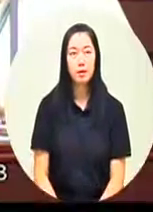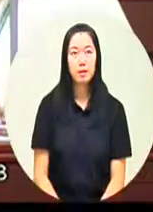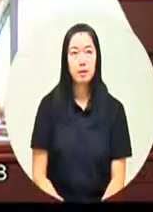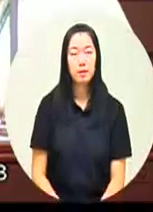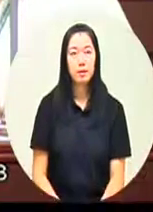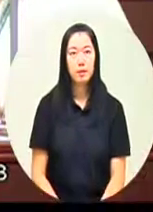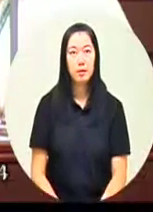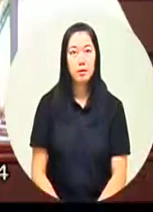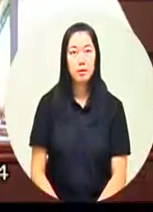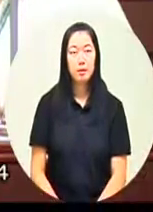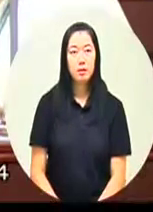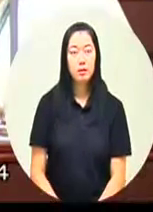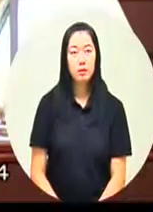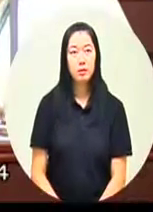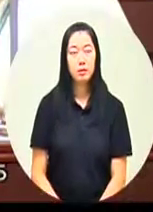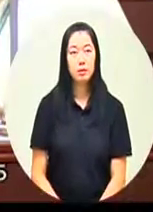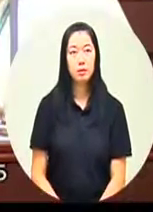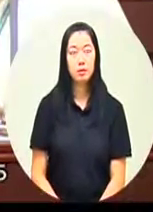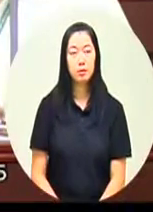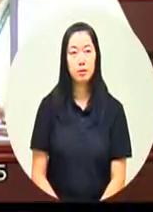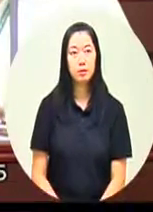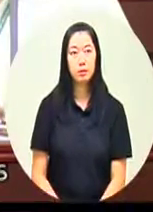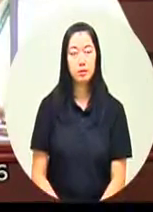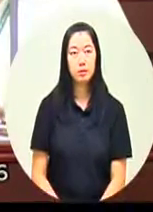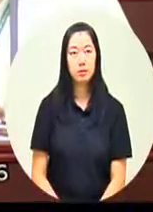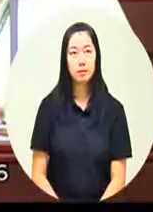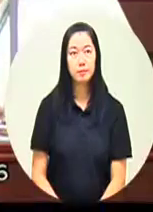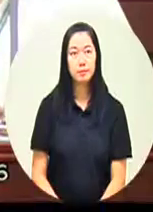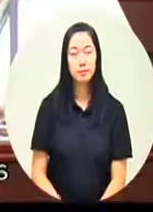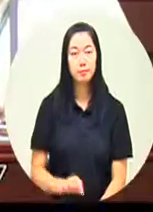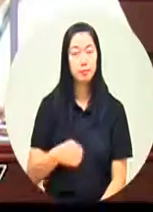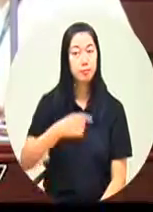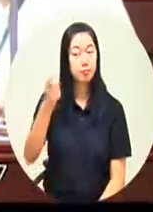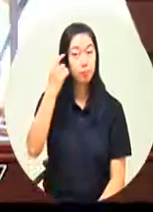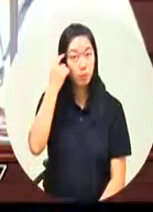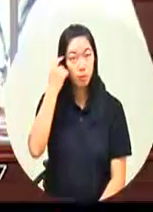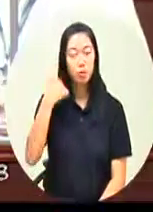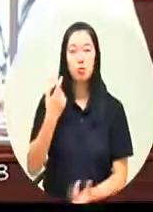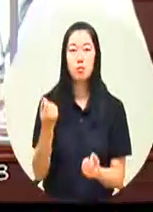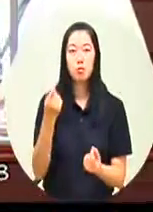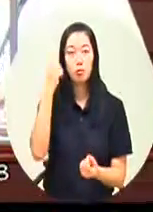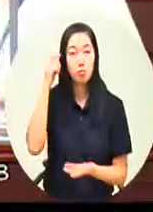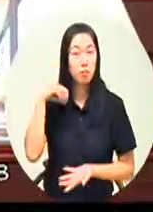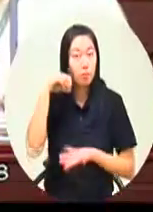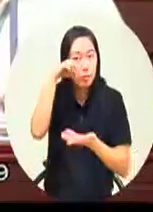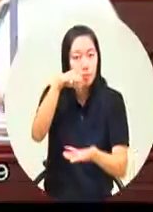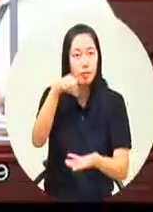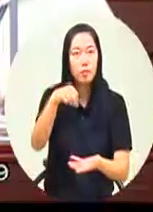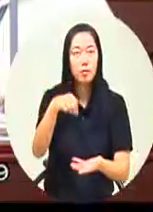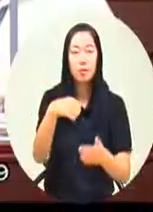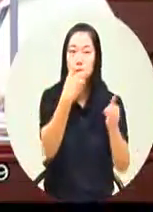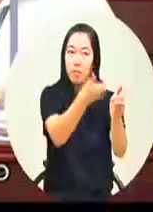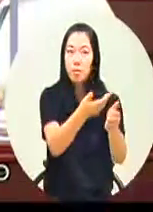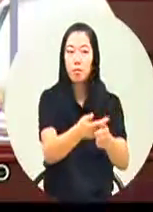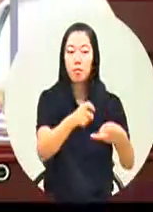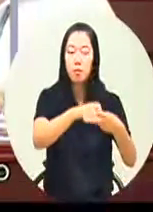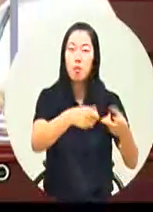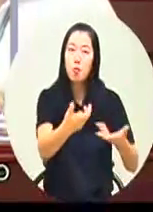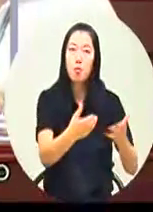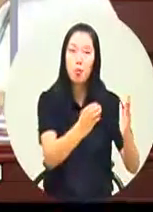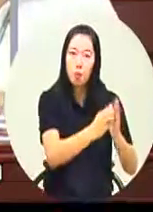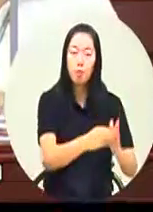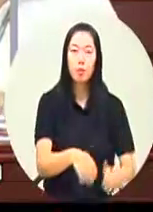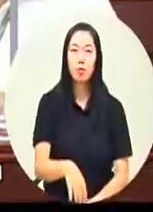讲，我们也把这样的一个看法也提供给这个公务局。那么公务局他也